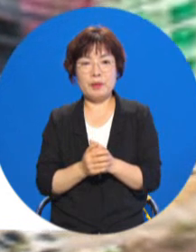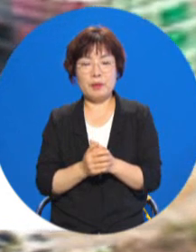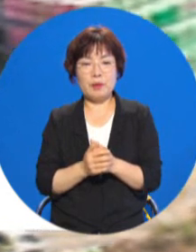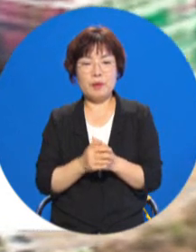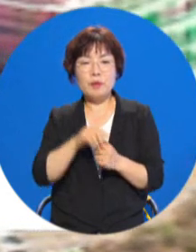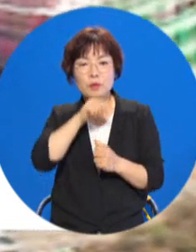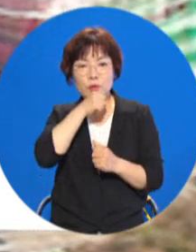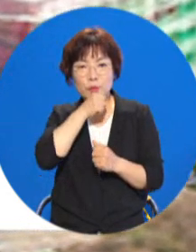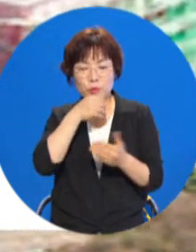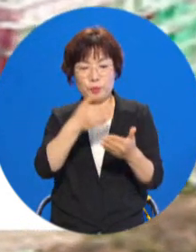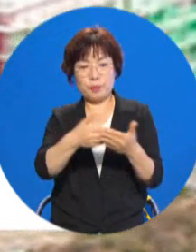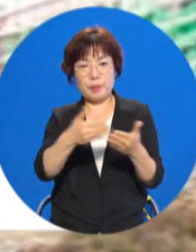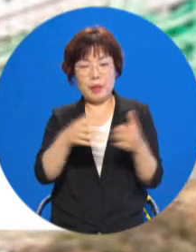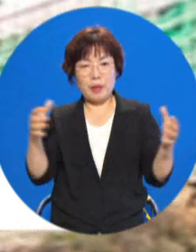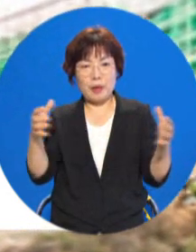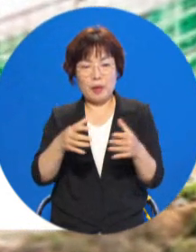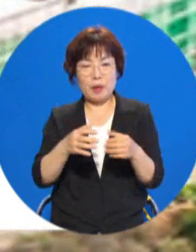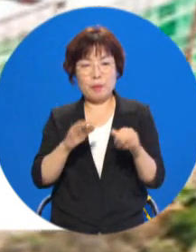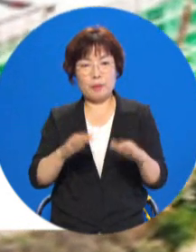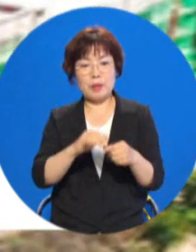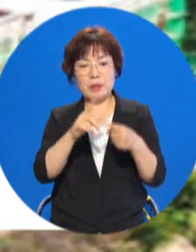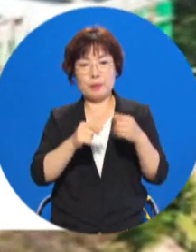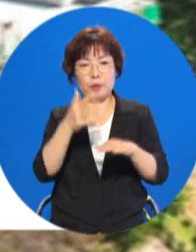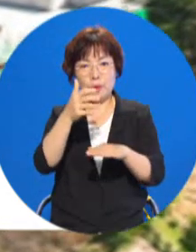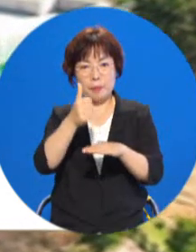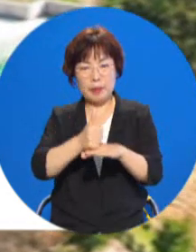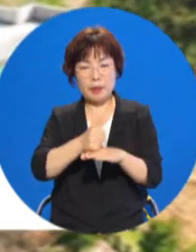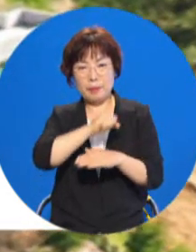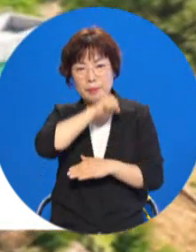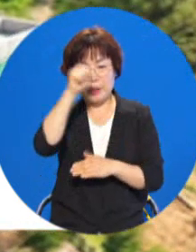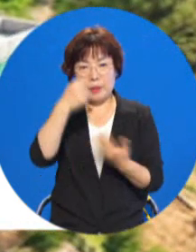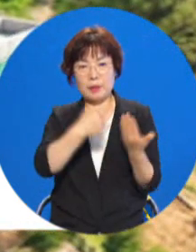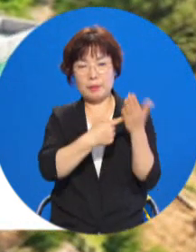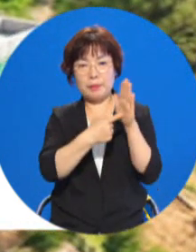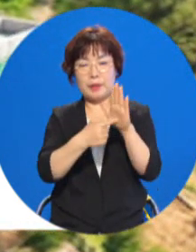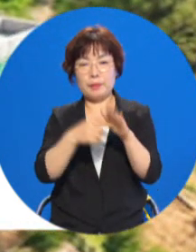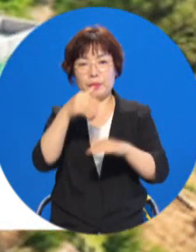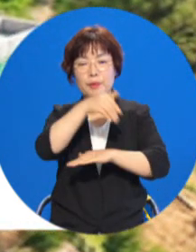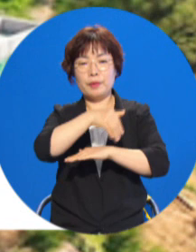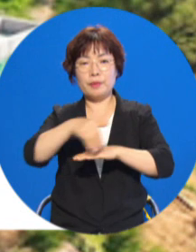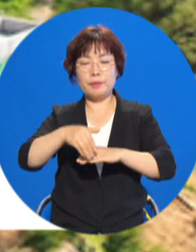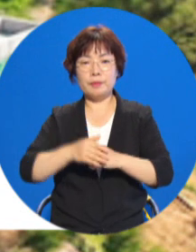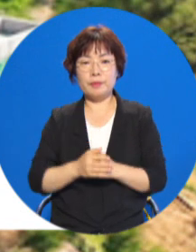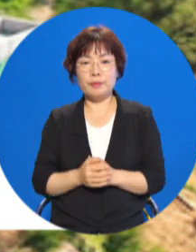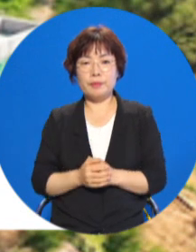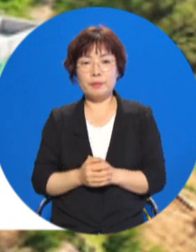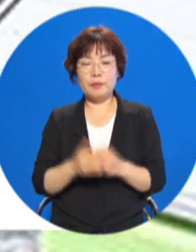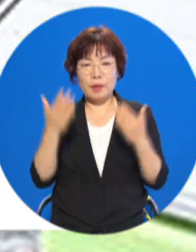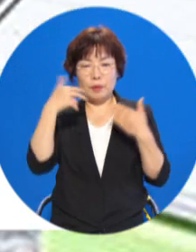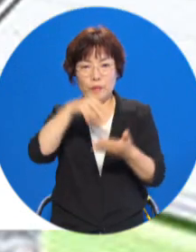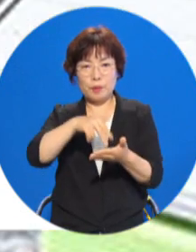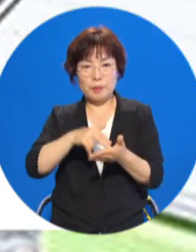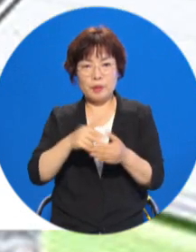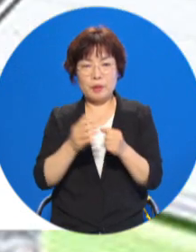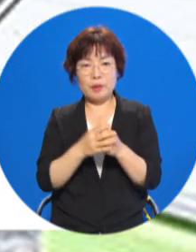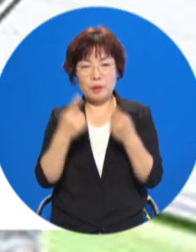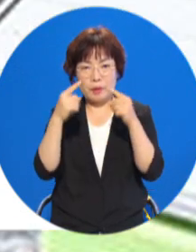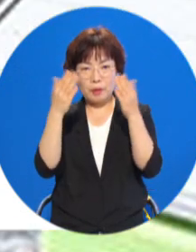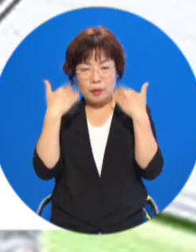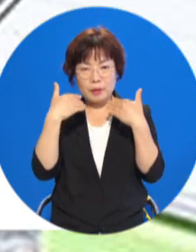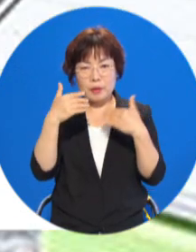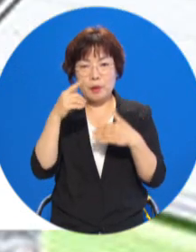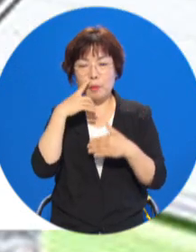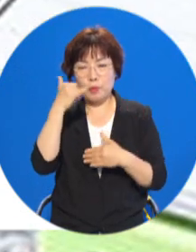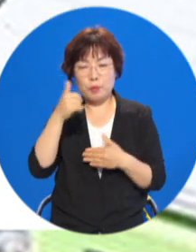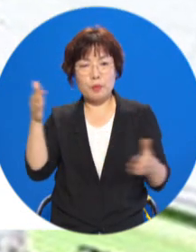내신 성적과 실기 성적을 토대로 오는 11월 최종 합격자를 발표할 계획입니다. 학교 측은 신설학교에 대한